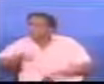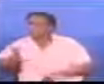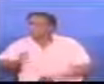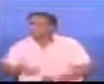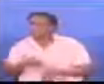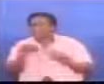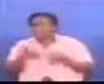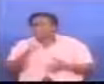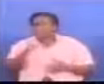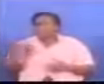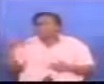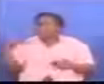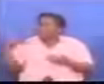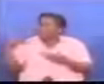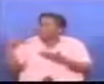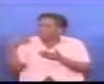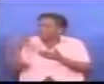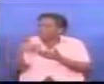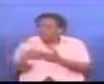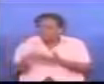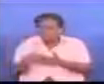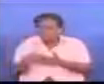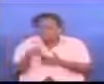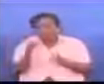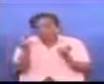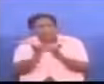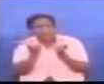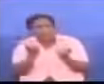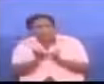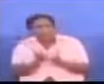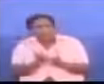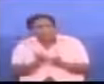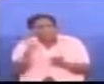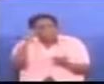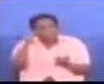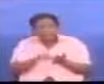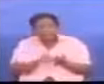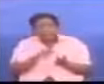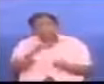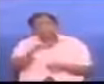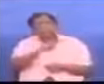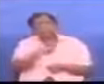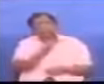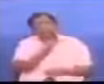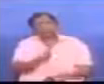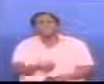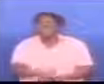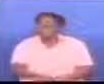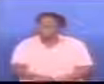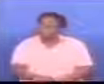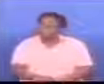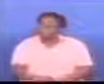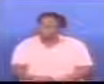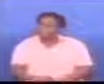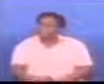tuliowatengeneza kwa miaka yote tunawakosesha hewa sasa. They are starving, they are dying.